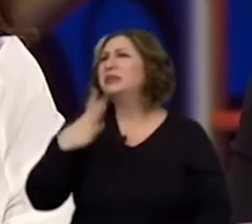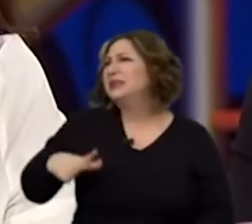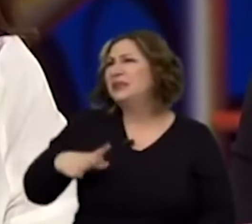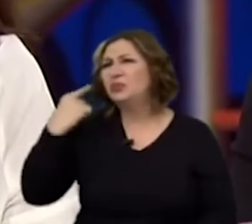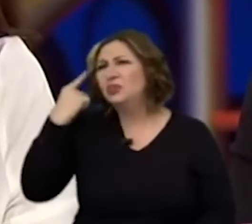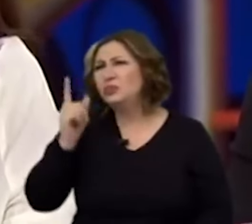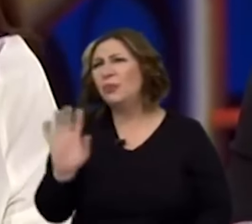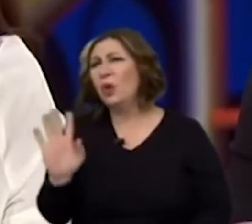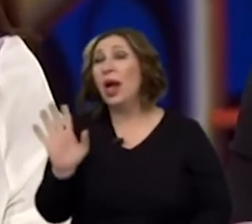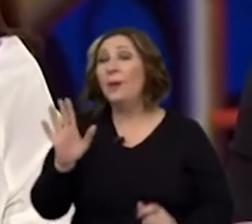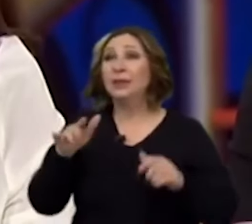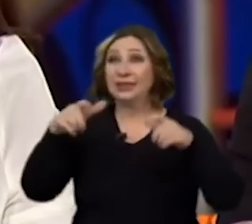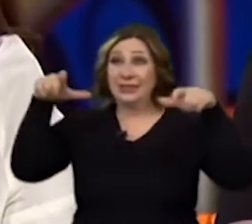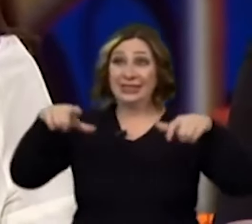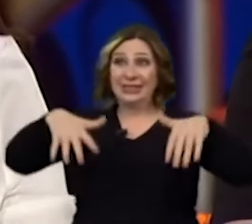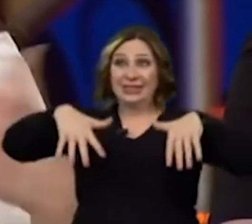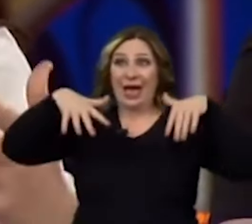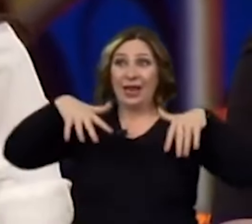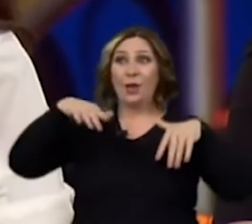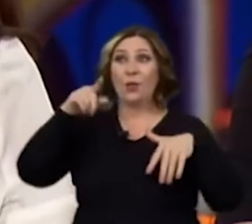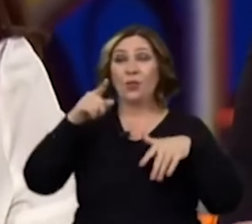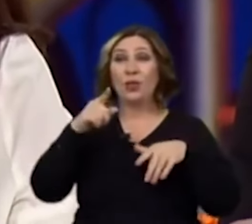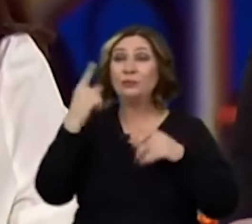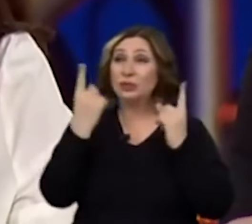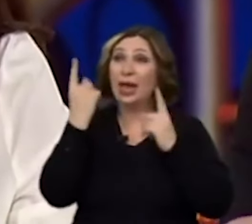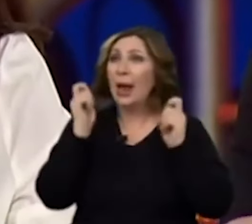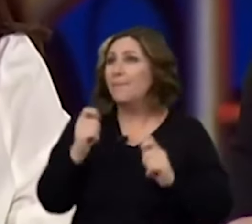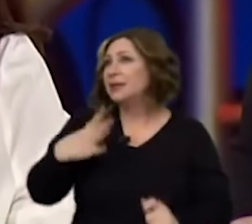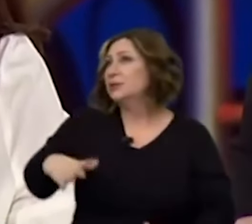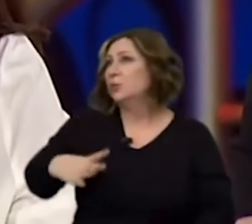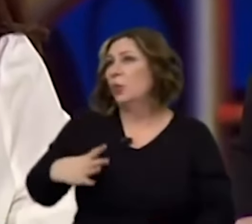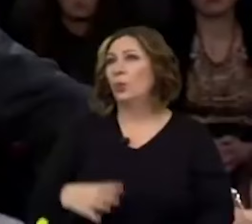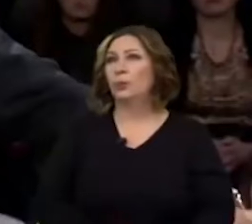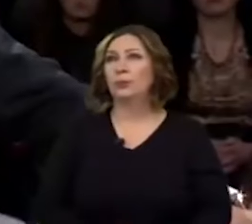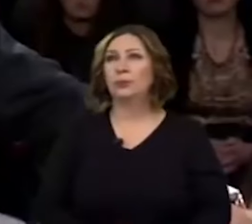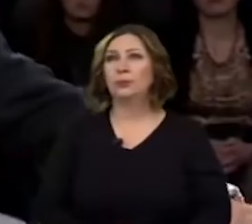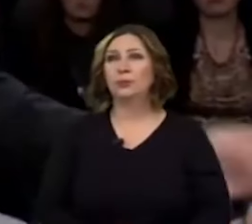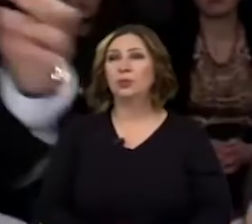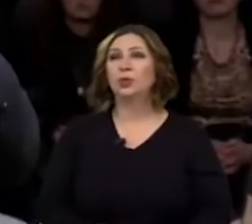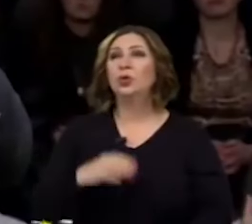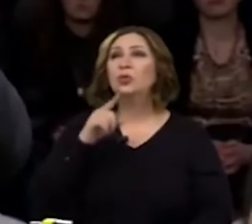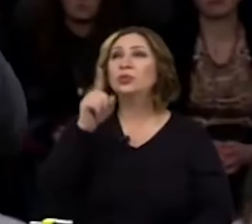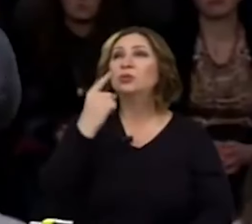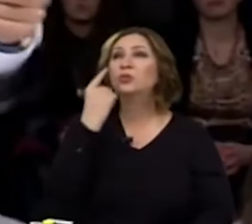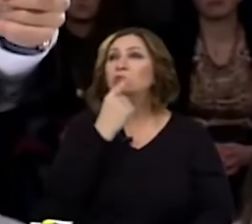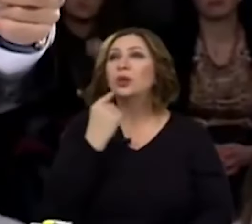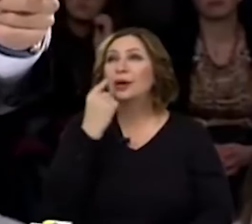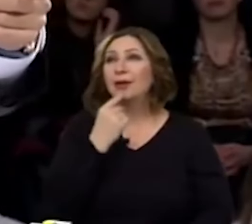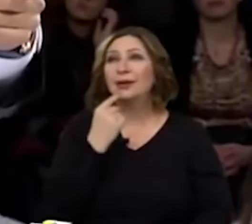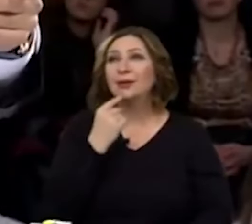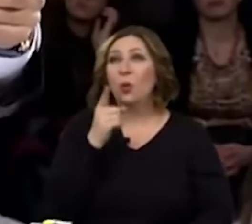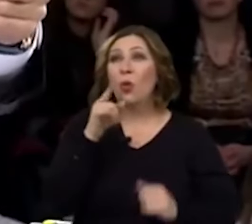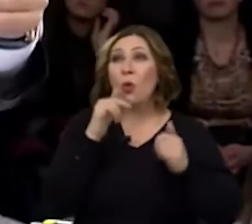yok. Ama sahnede buna dair bir şeyler yapmak istiyorum, evet. Bu senin dudakların, ben